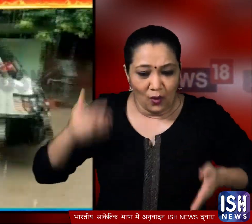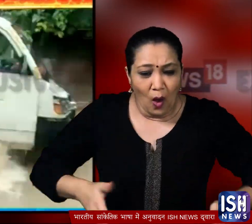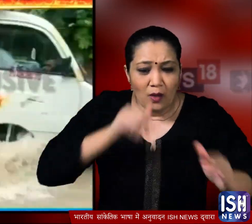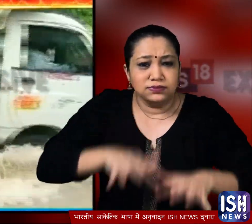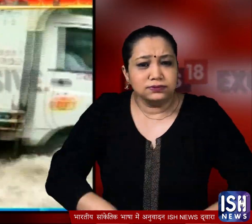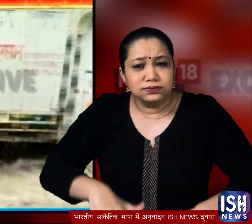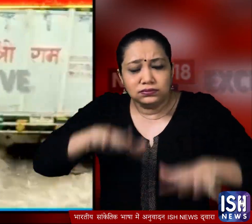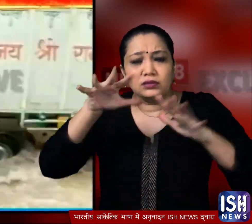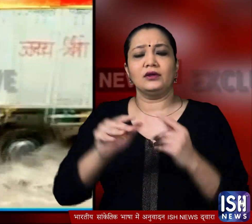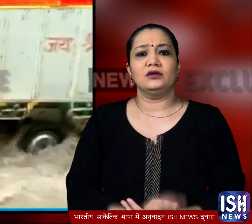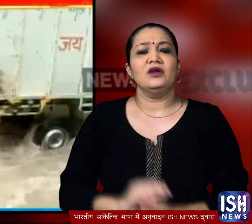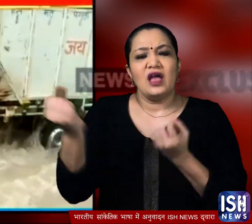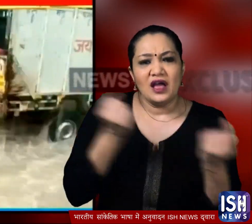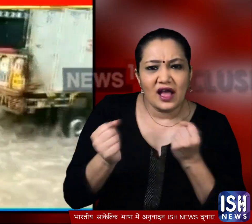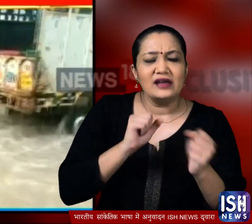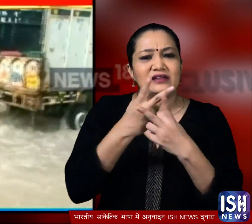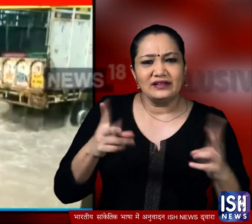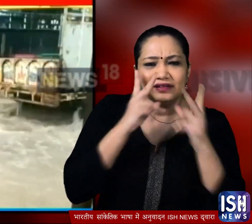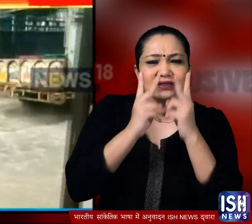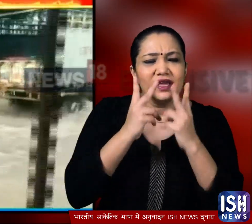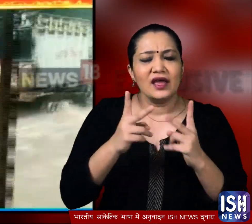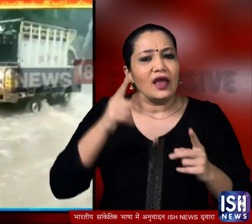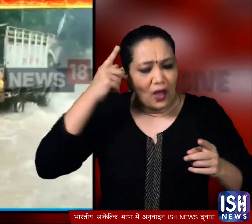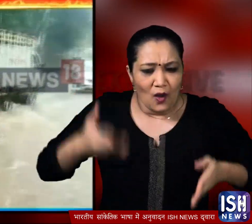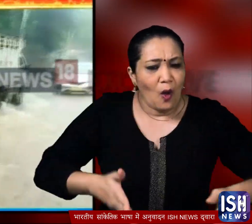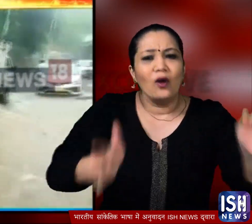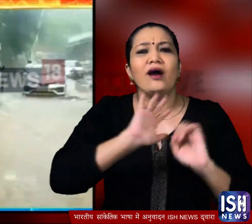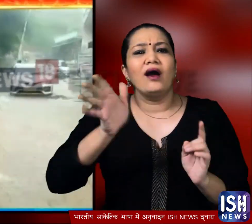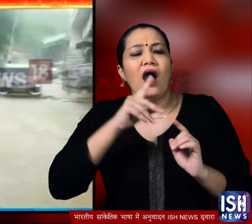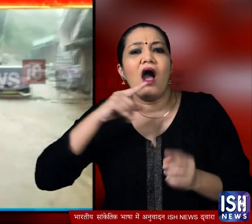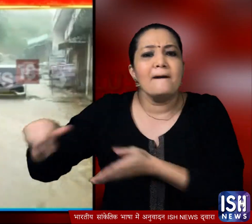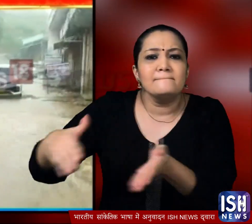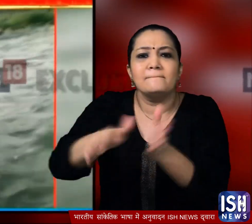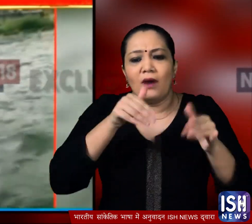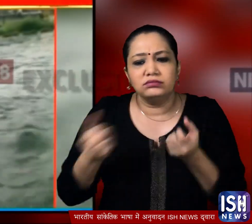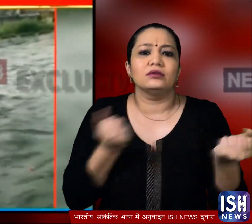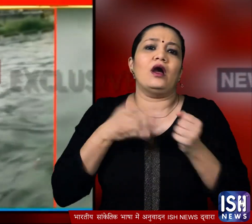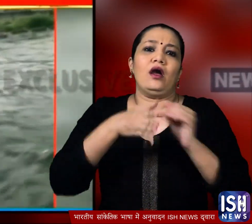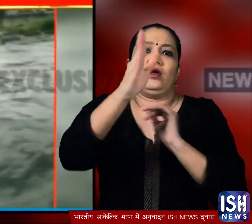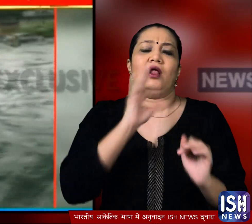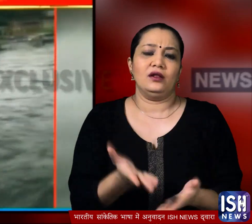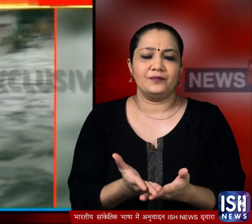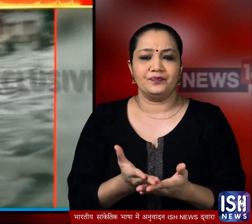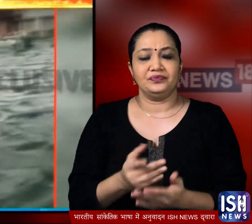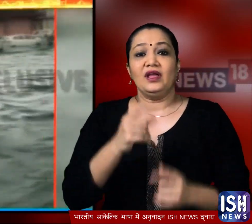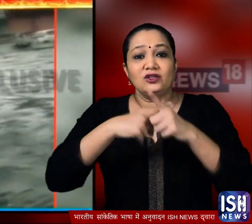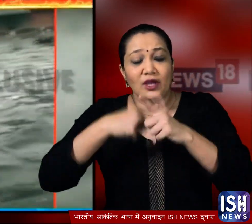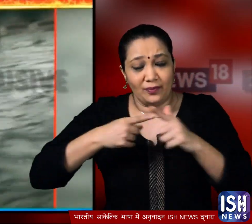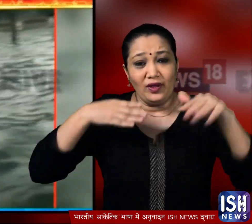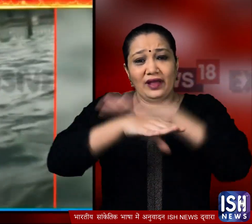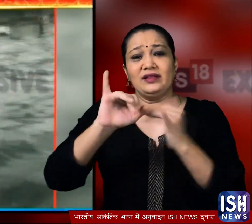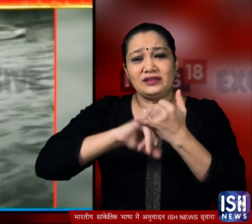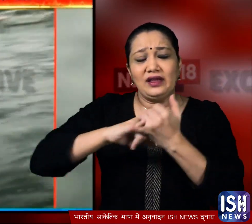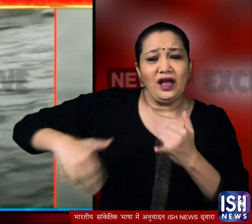दिखी। वहां से गुजर रही गाड़ियों को देखकर ऐसा लगा मानो वो सड़क पर नहीं किसी तालाब में चल रही हैं। राजधानी जयपुर की सीकर रोड ने तो